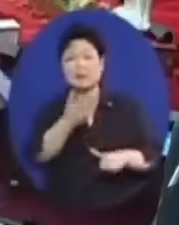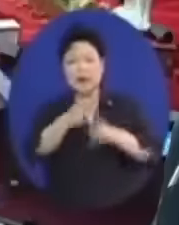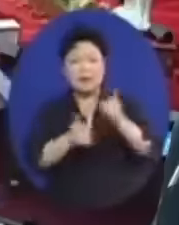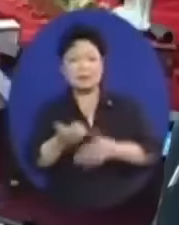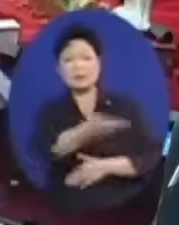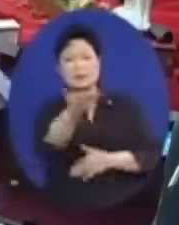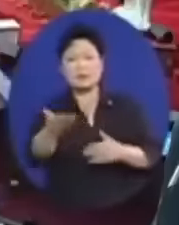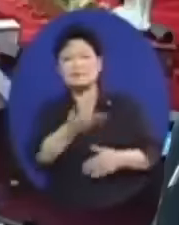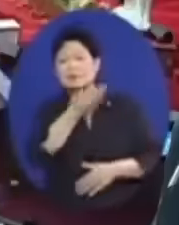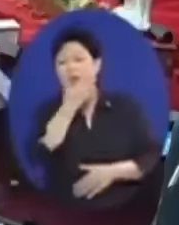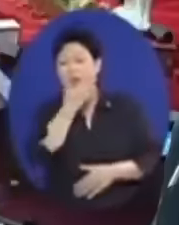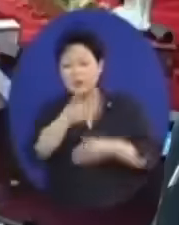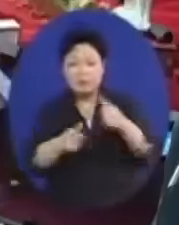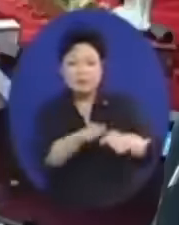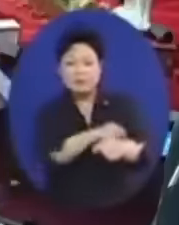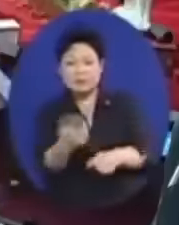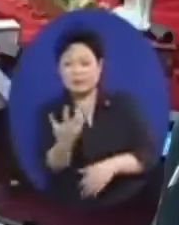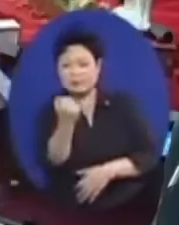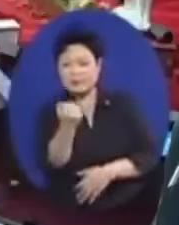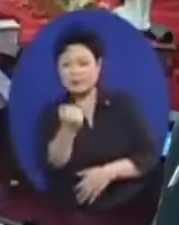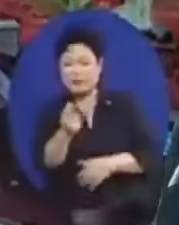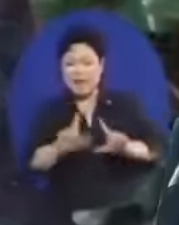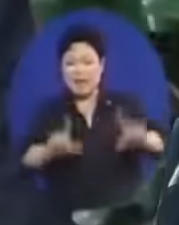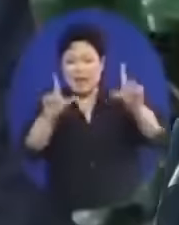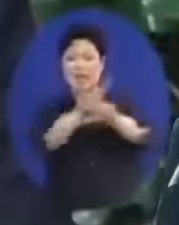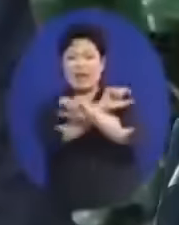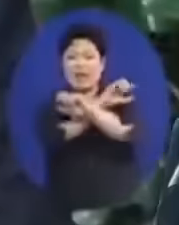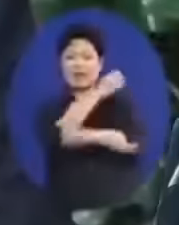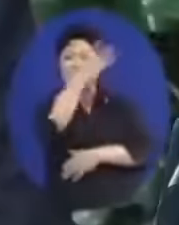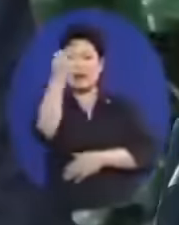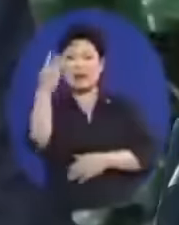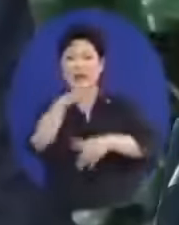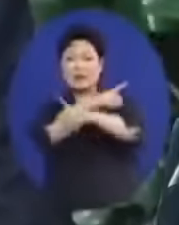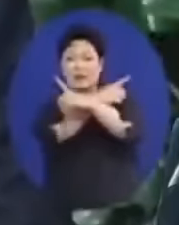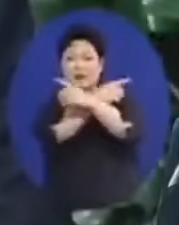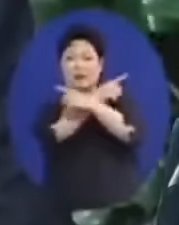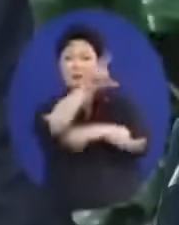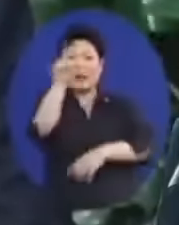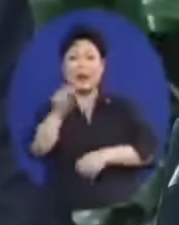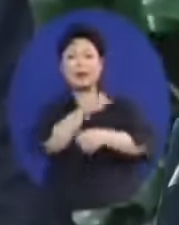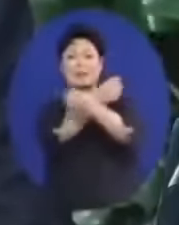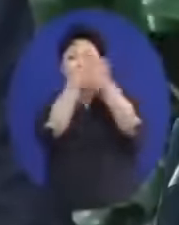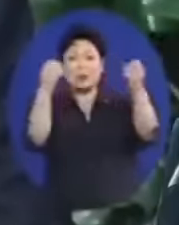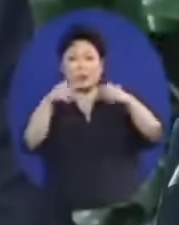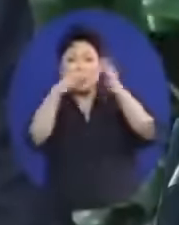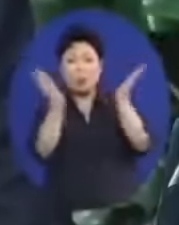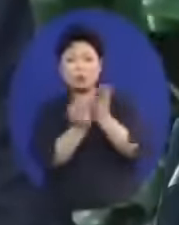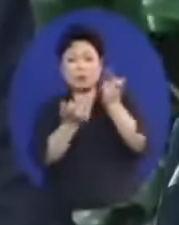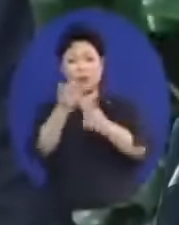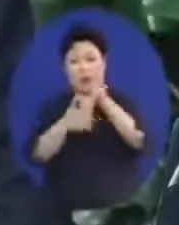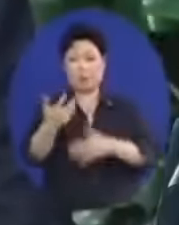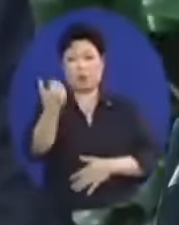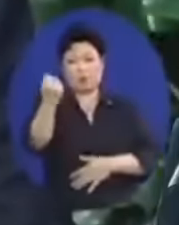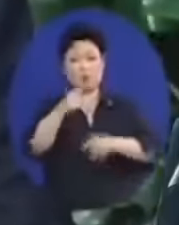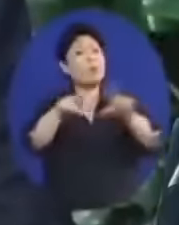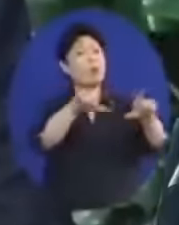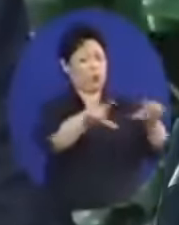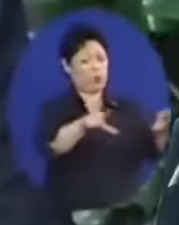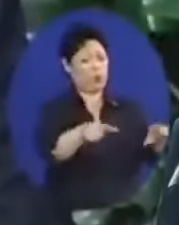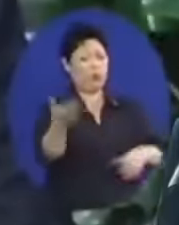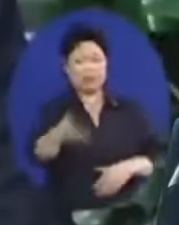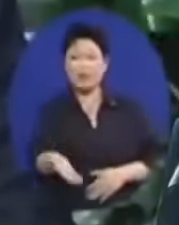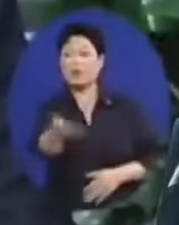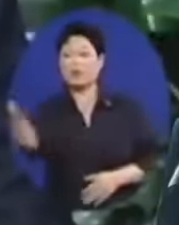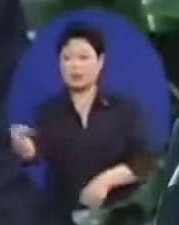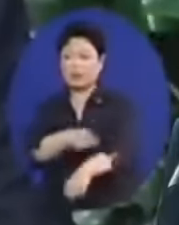하나님의 특별한 소유물. 해와 달과 별과 상대와 들도 다 하나님 것이지만 보통 소유물입니다. 그러나